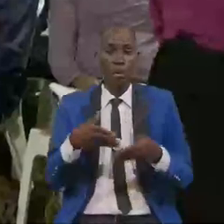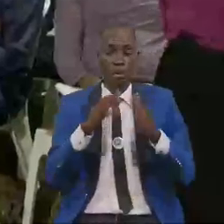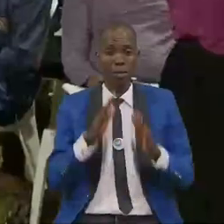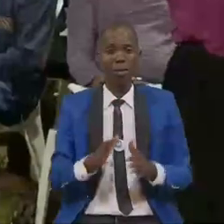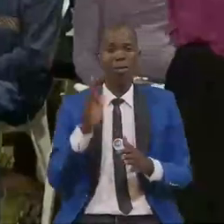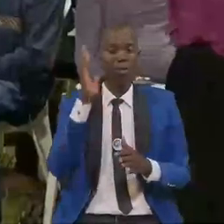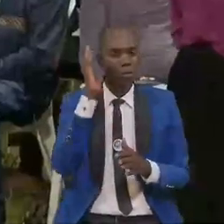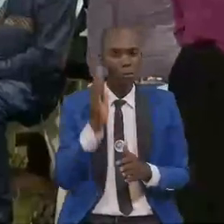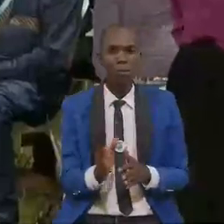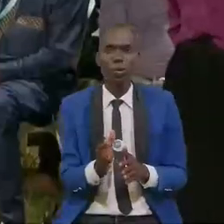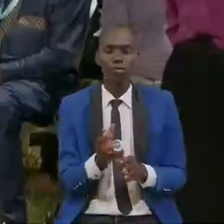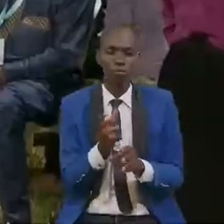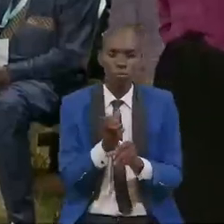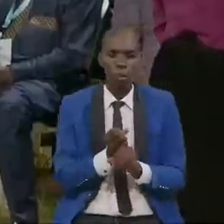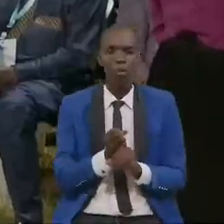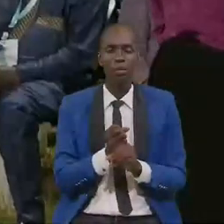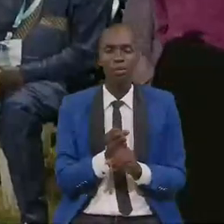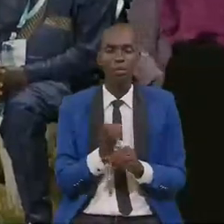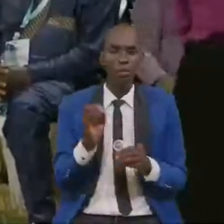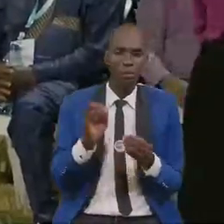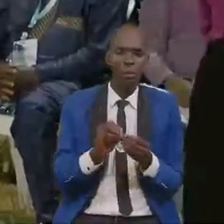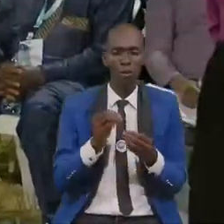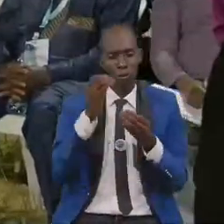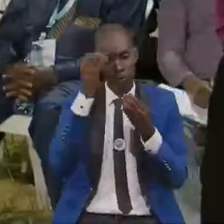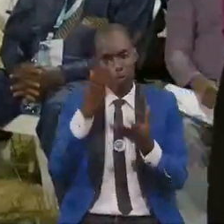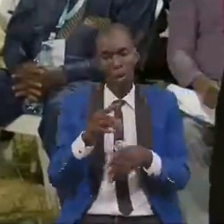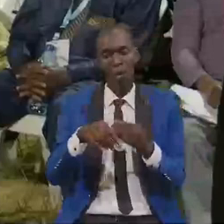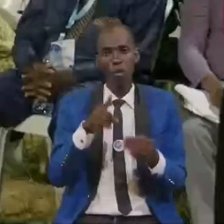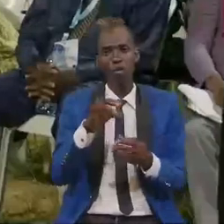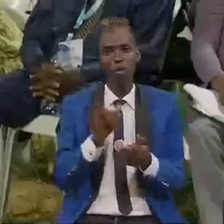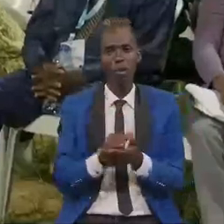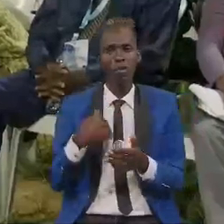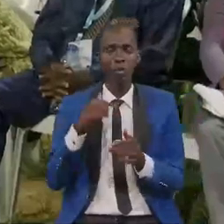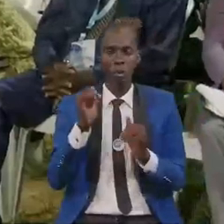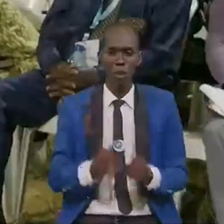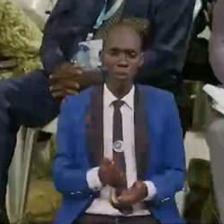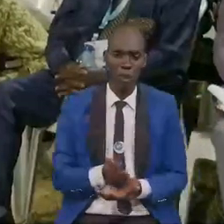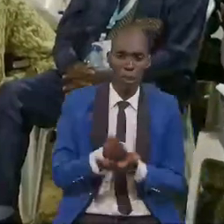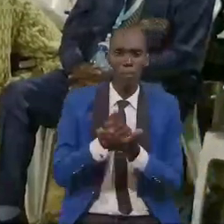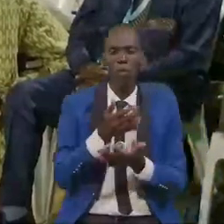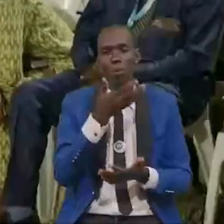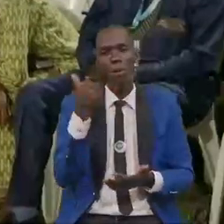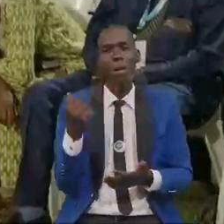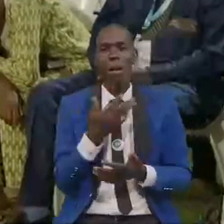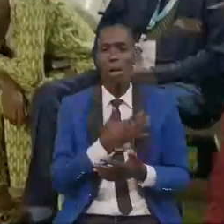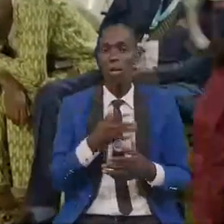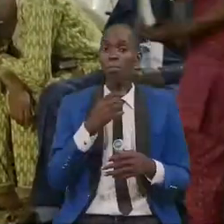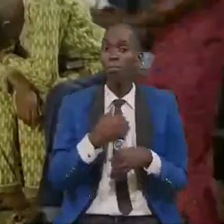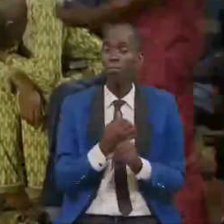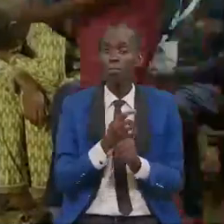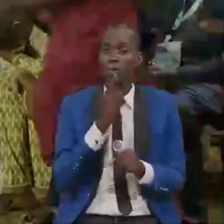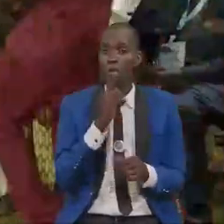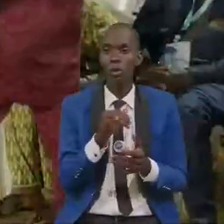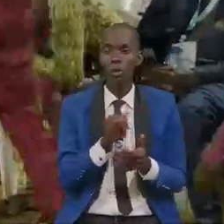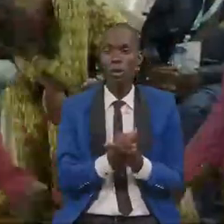ils vont prendre vos informations pour que nous puissions vous accompagner pour que le salut